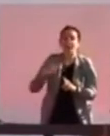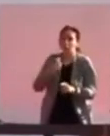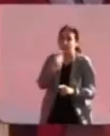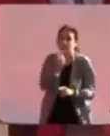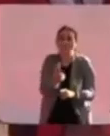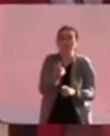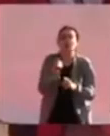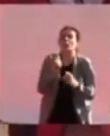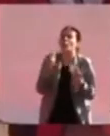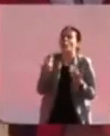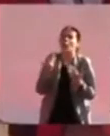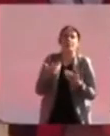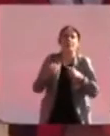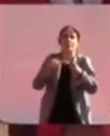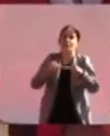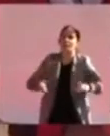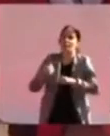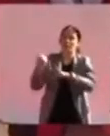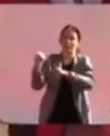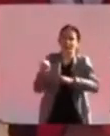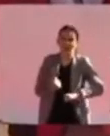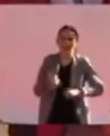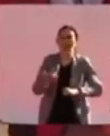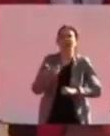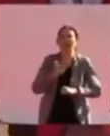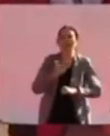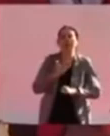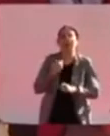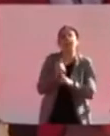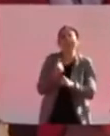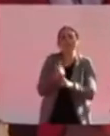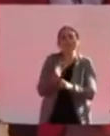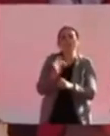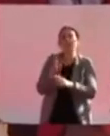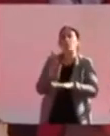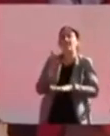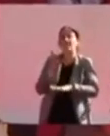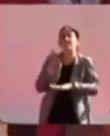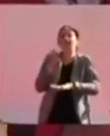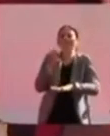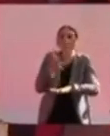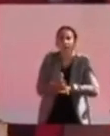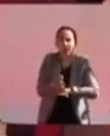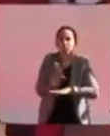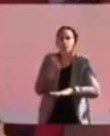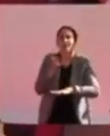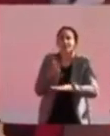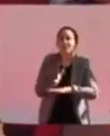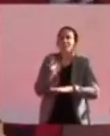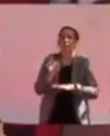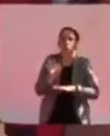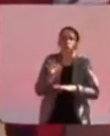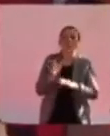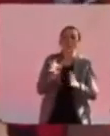la dignità di chi per la salute lavora c'è necessità di intervenire su tutta la filiera formativa